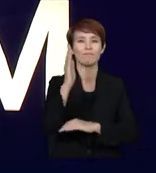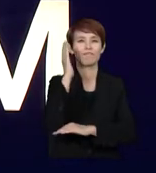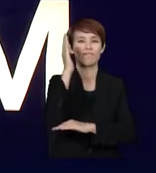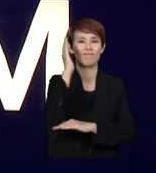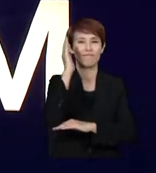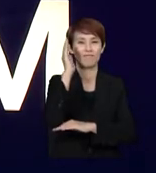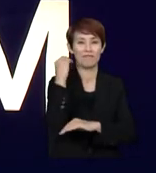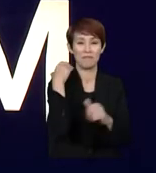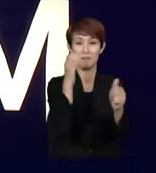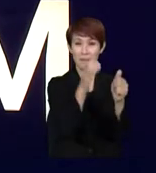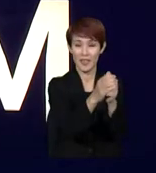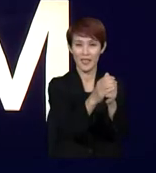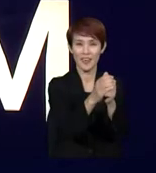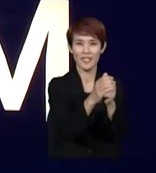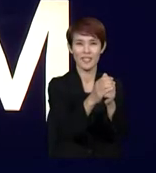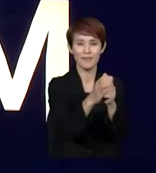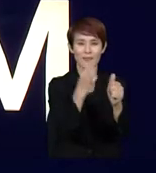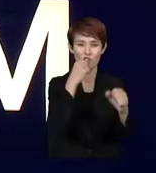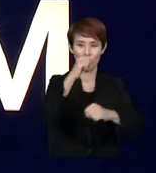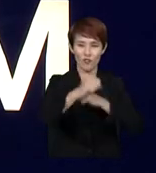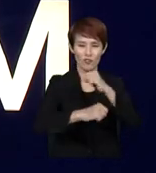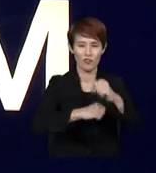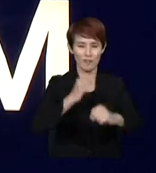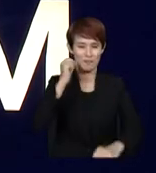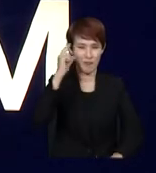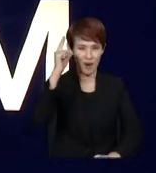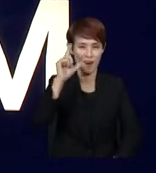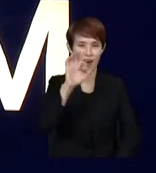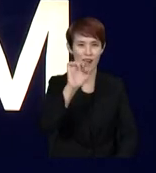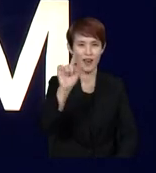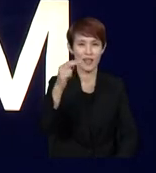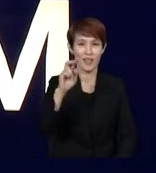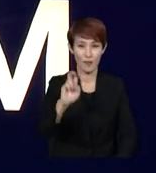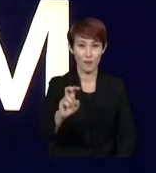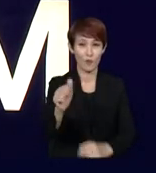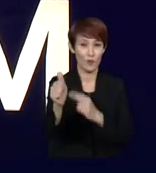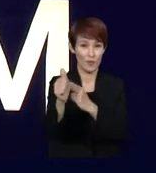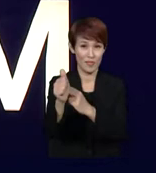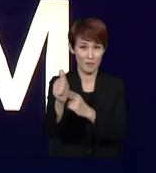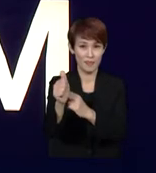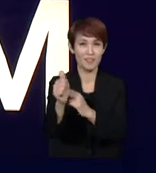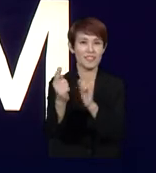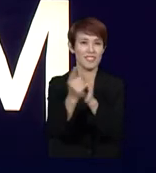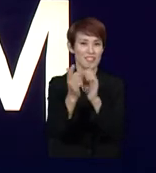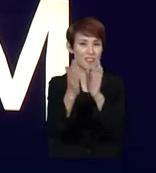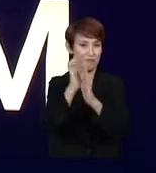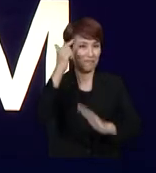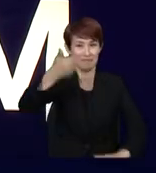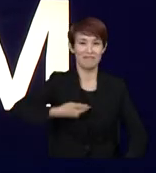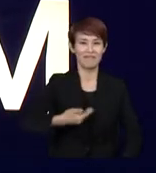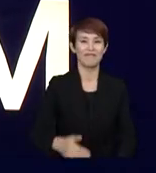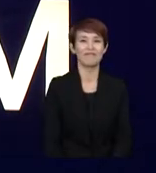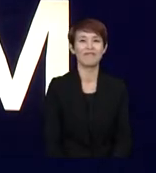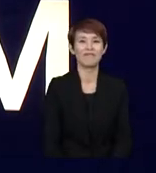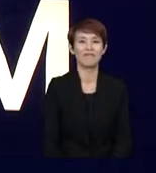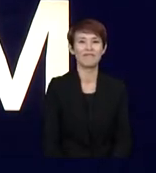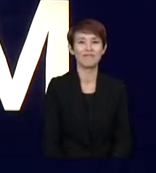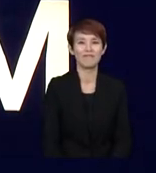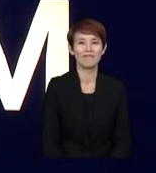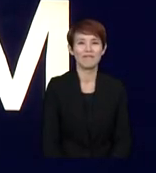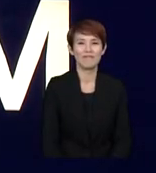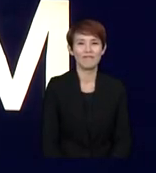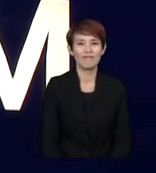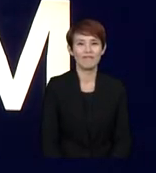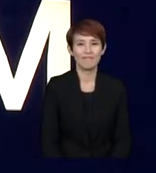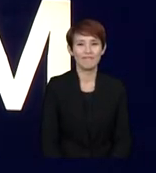연설을 해주셨던 민주주의의 거장이죠. 아담 쉐보르스키 교수님께서 직접 질문을 보내주셨습니다.